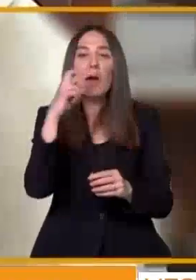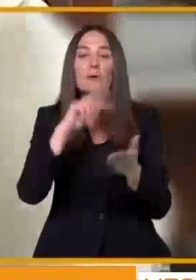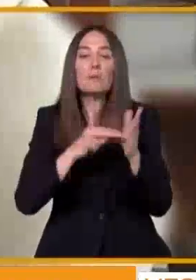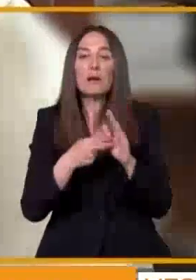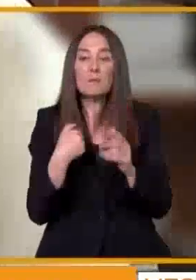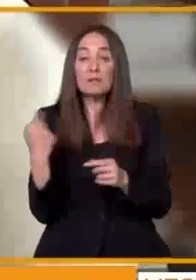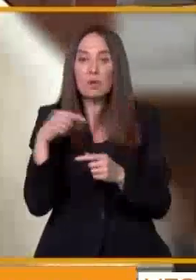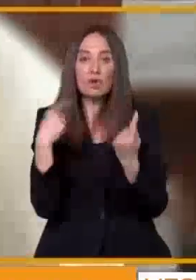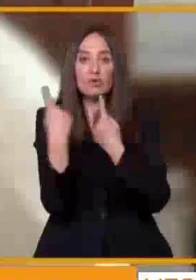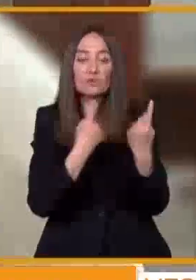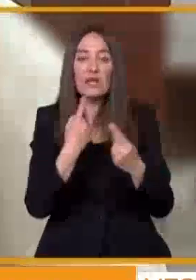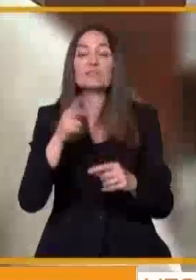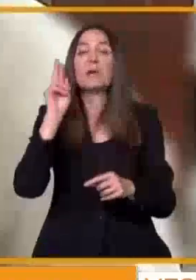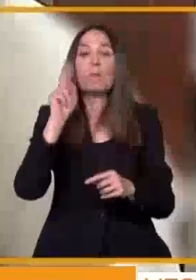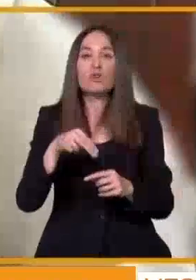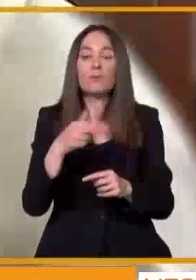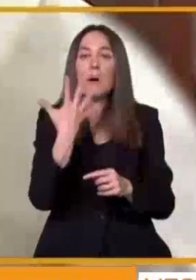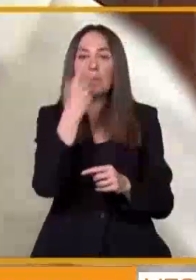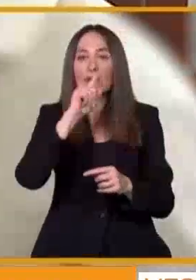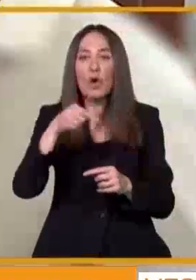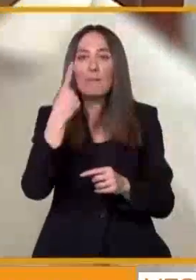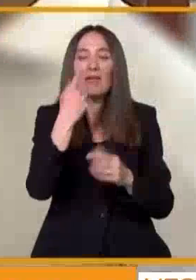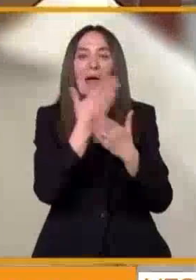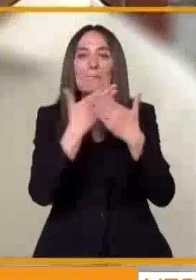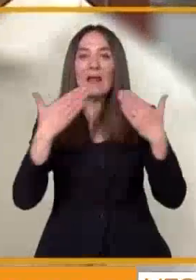smo u situaciju da možemo